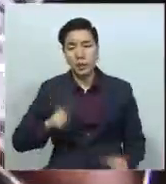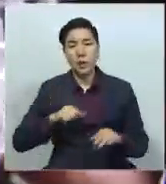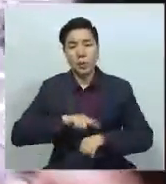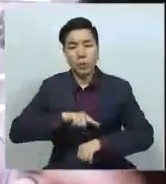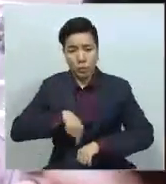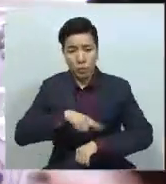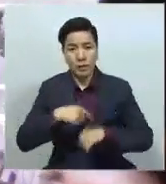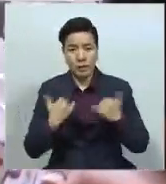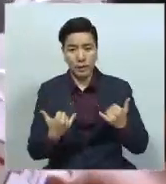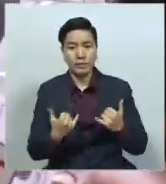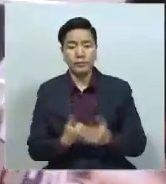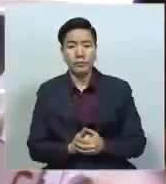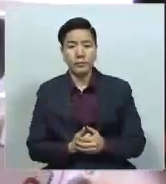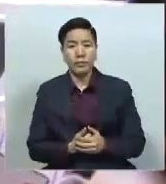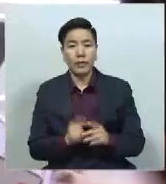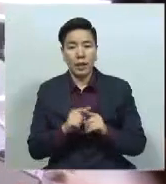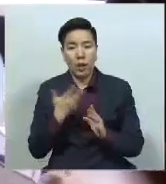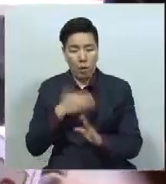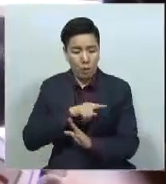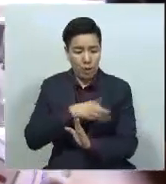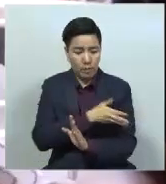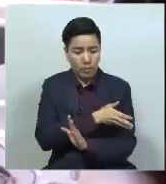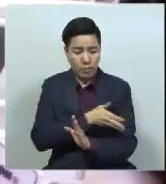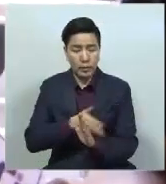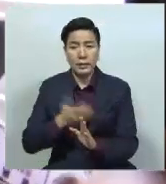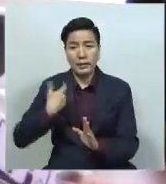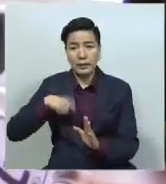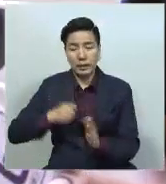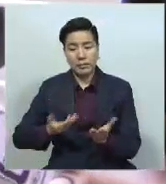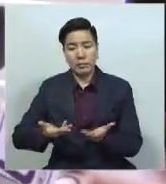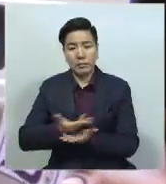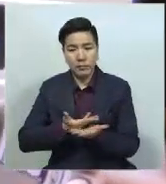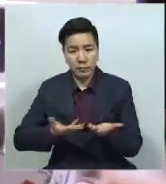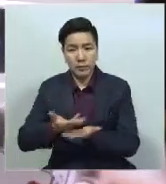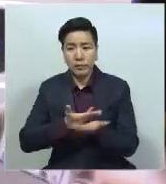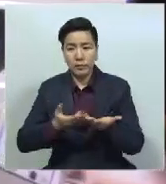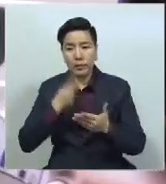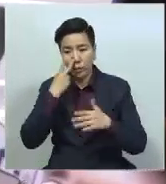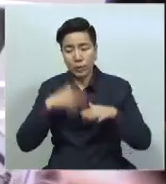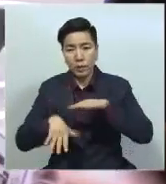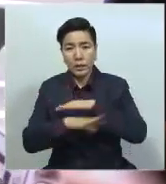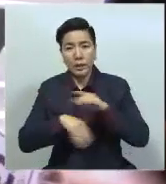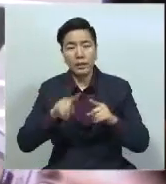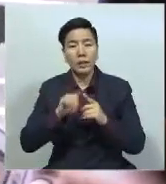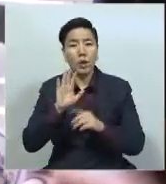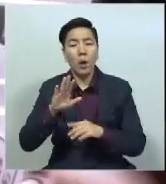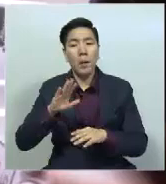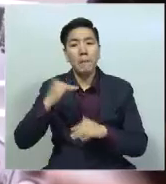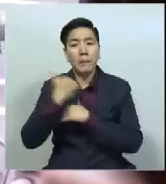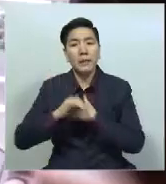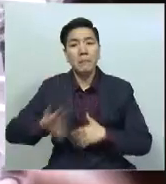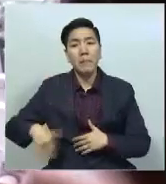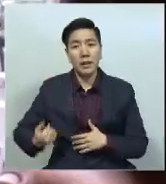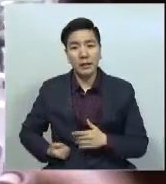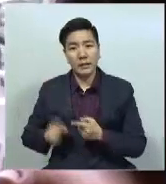ลาส่วนระหว่างที่ใช้เวลานั้นศาลก็พิจารณาหลักฐานข้อมูลของบาเรนรวมทั้ง